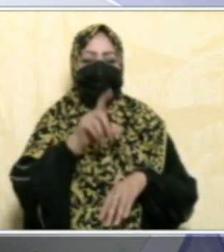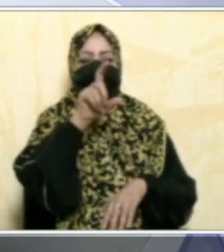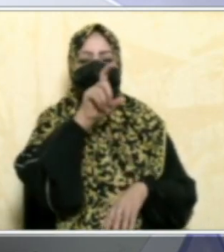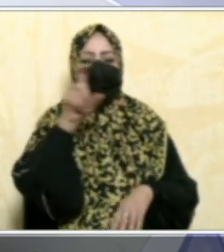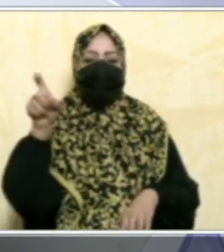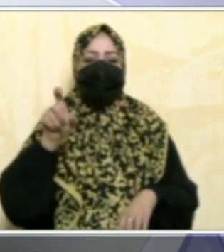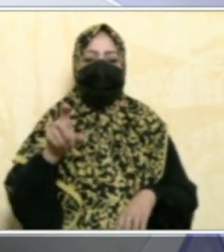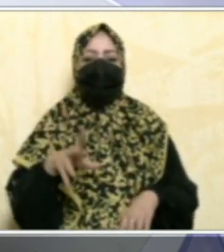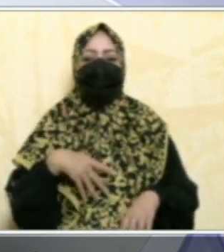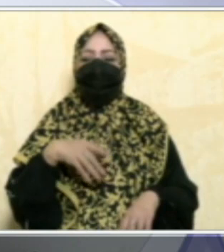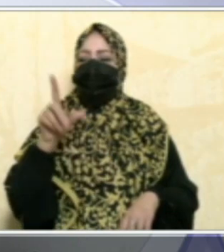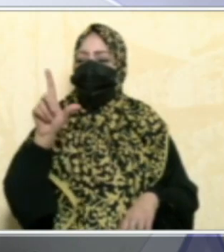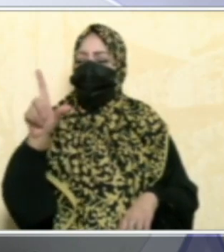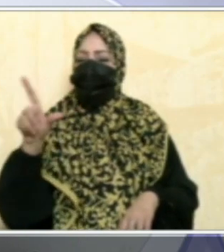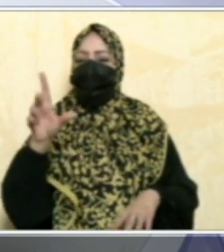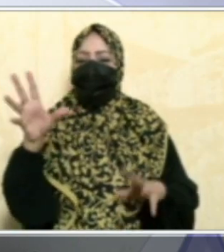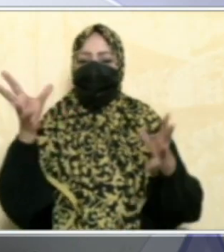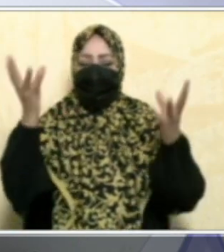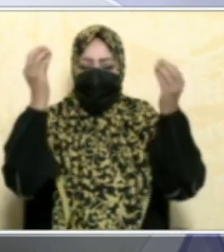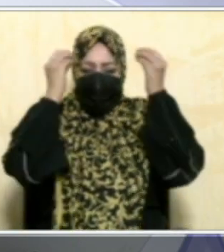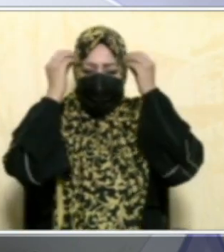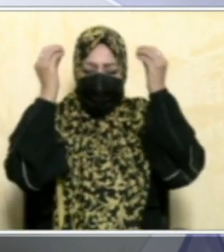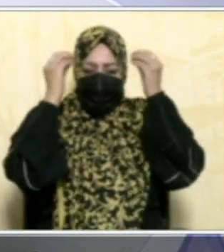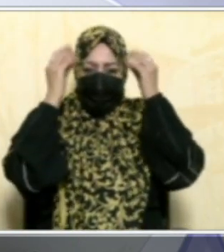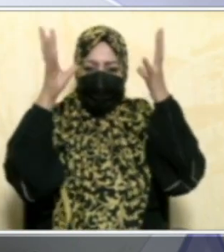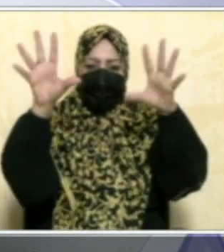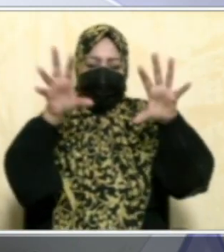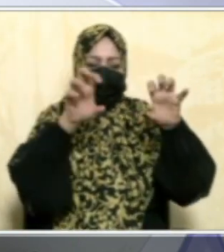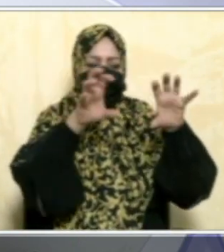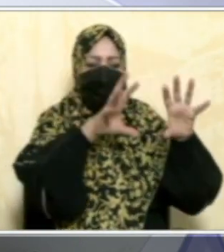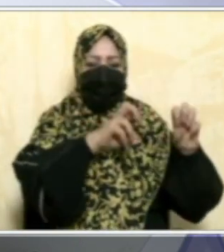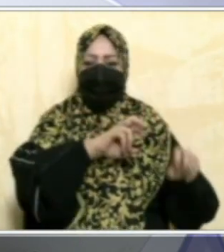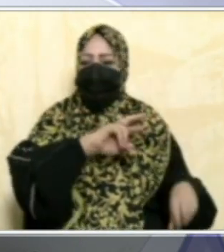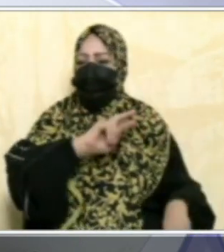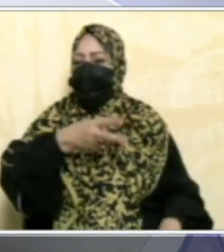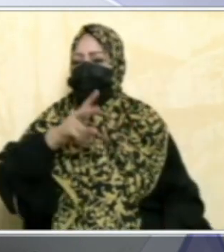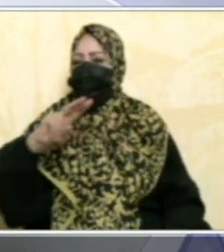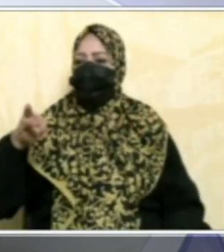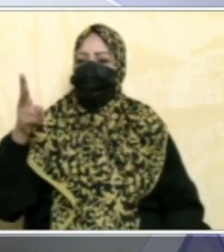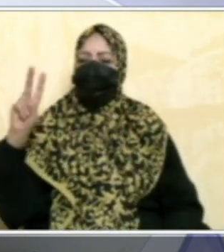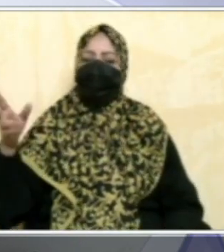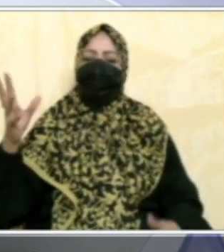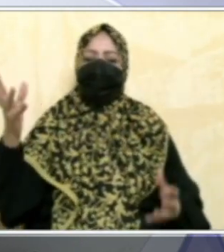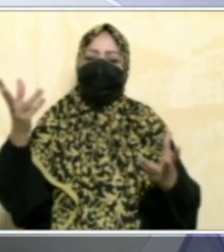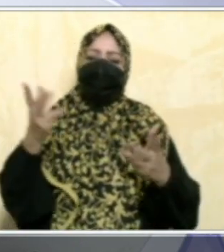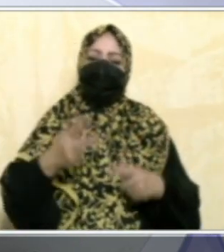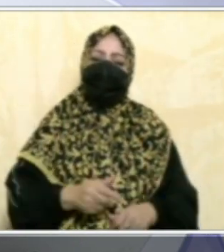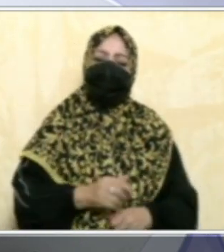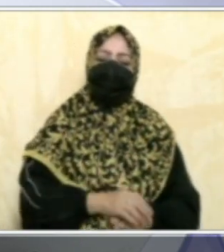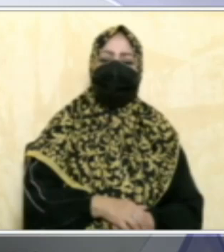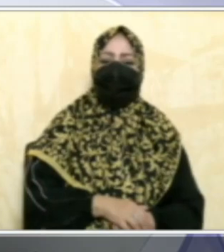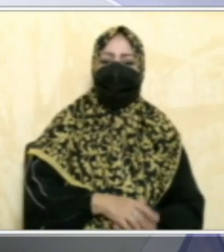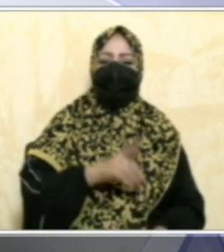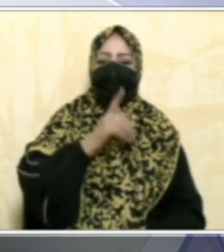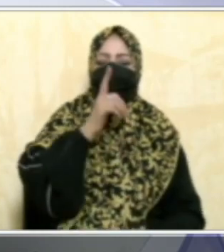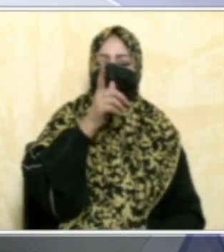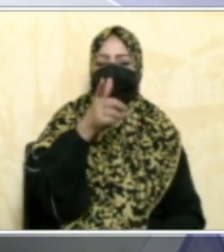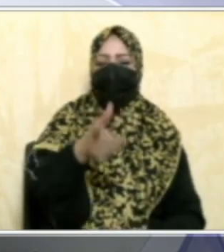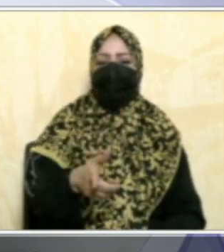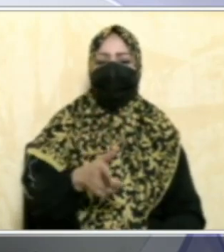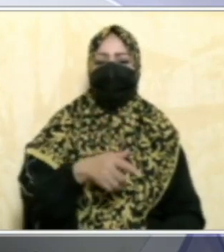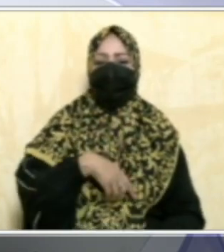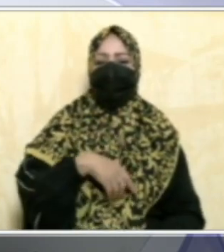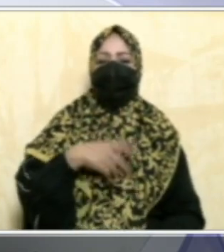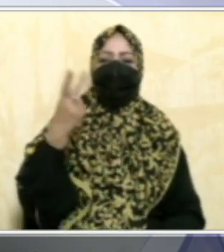من يعني كل من جاء بها، لذلك يقول يعني سيدنا علي رضي الله عنه كما في جامع بيان